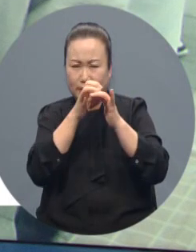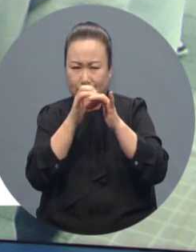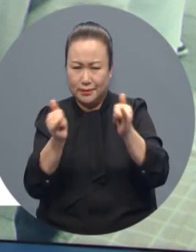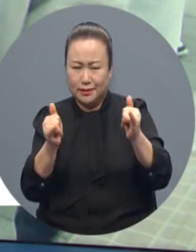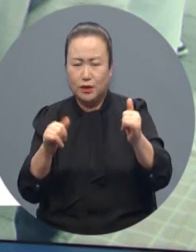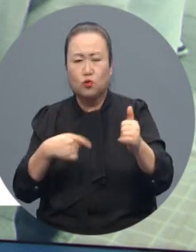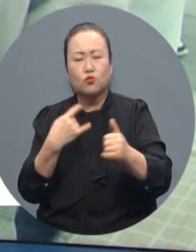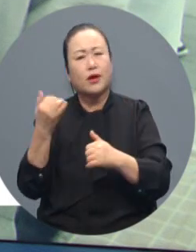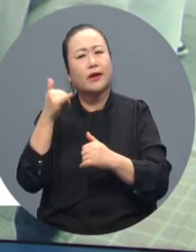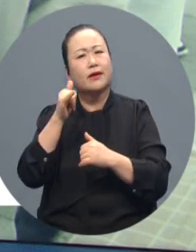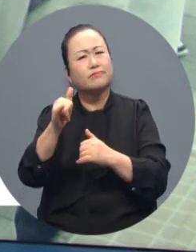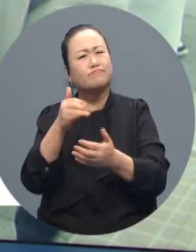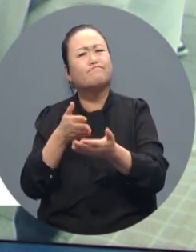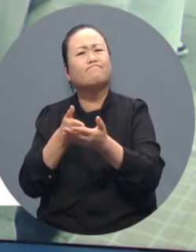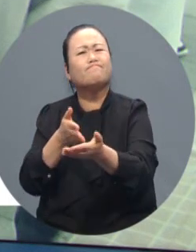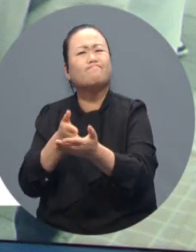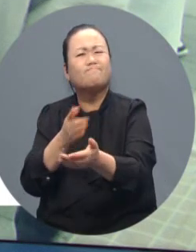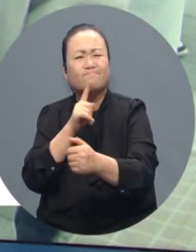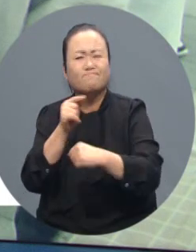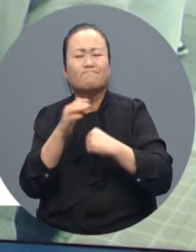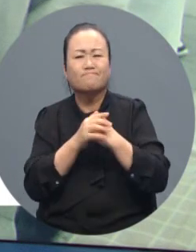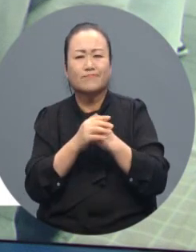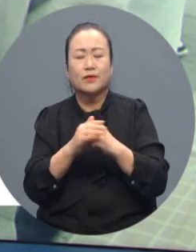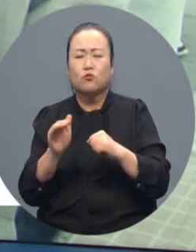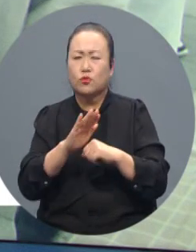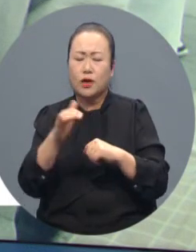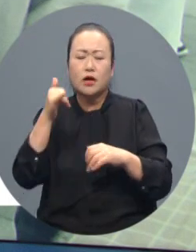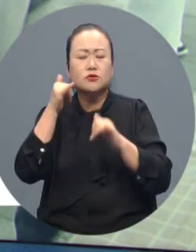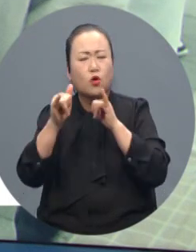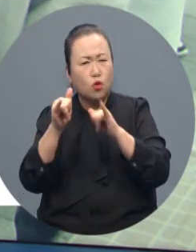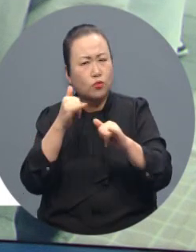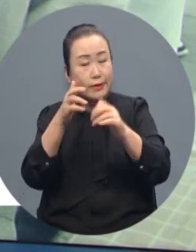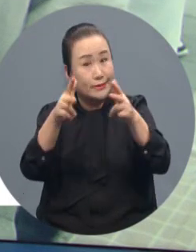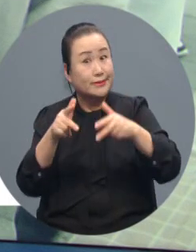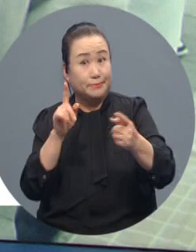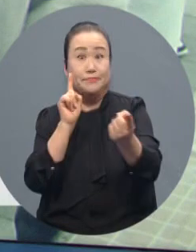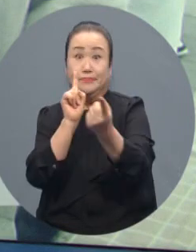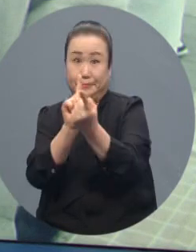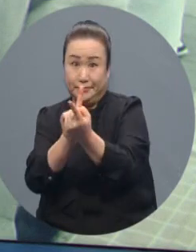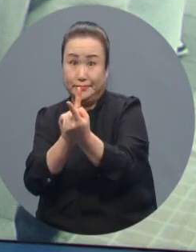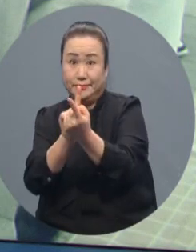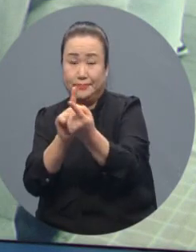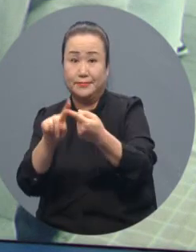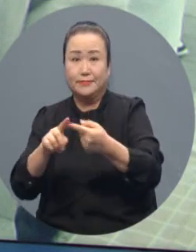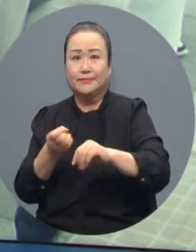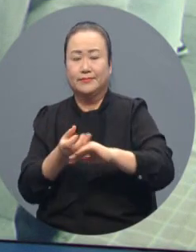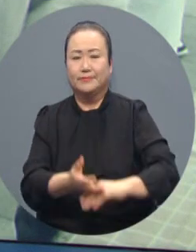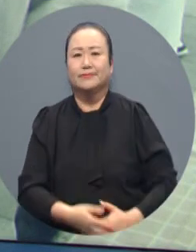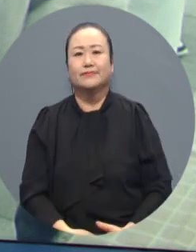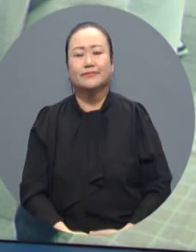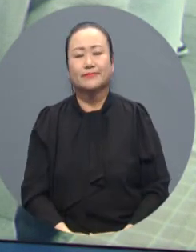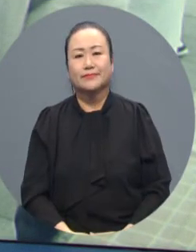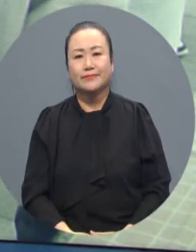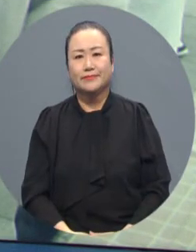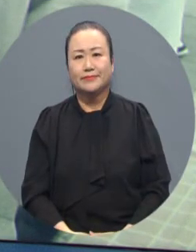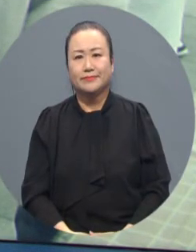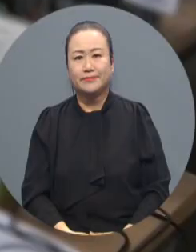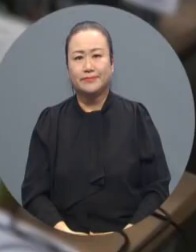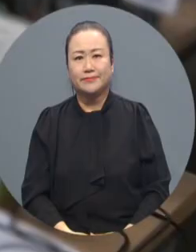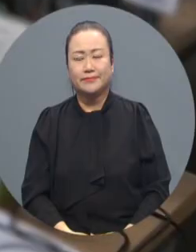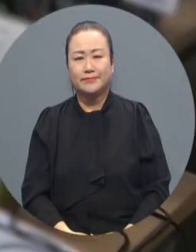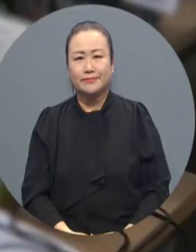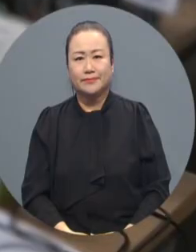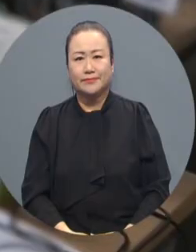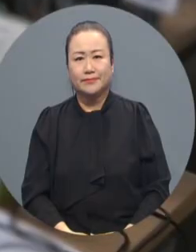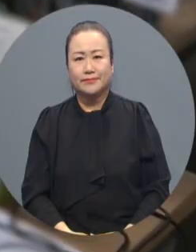환자분들께서 저희에게 제보를 해주셨습니다. 저희가 전화 통화로 직접 만나봤습니다. 류재민 기자입니다.